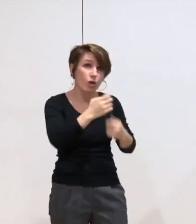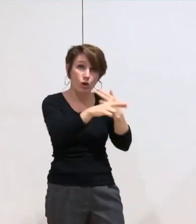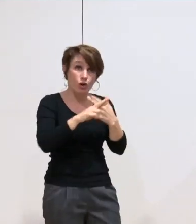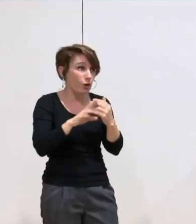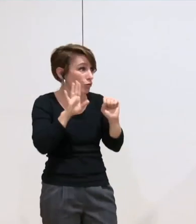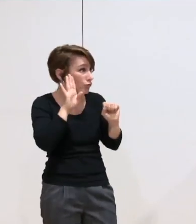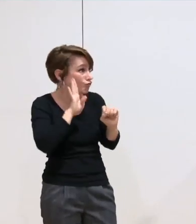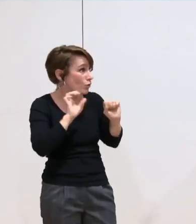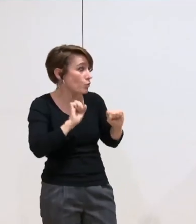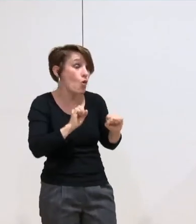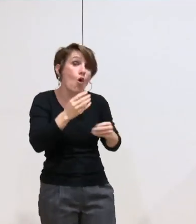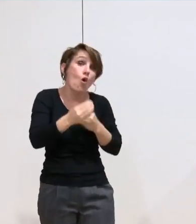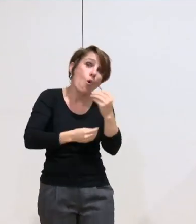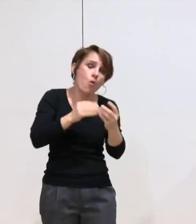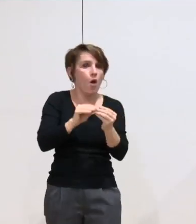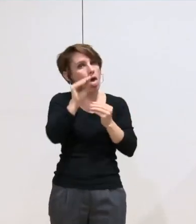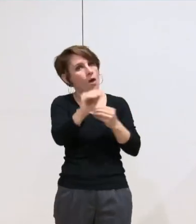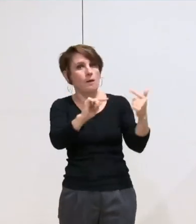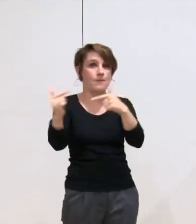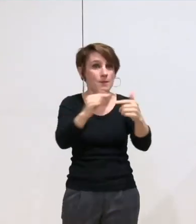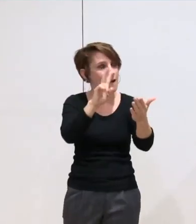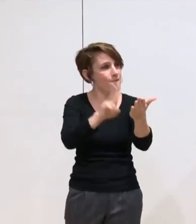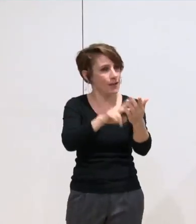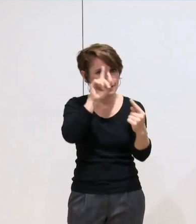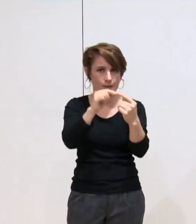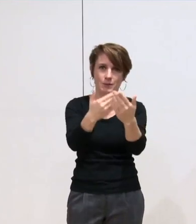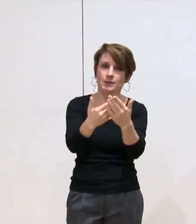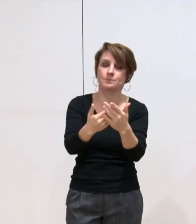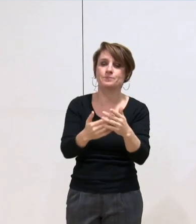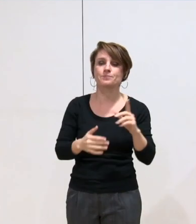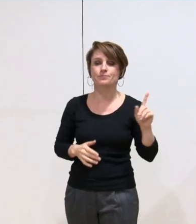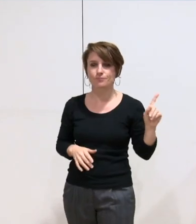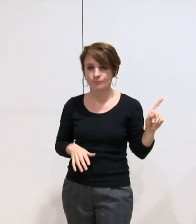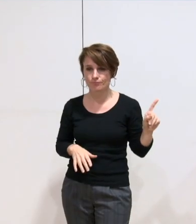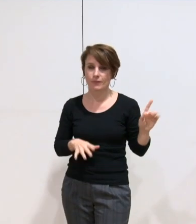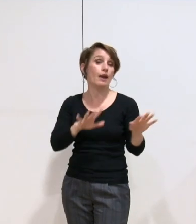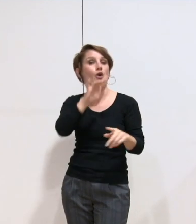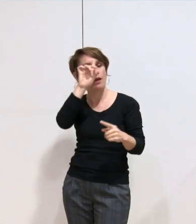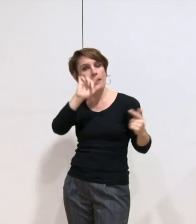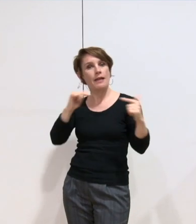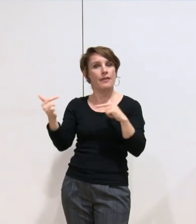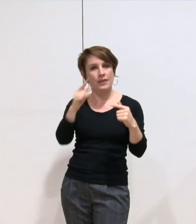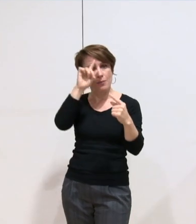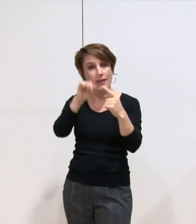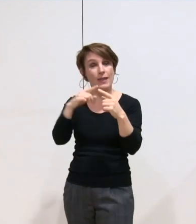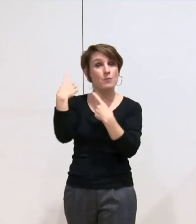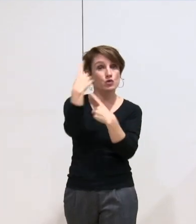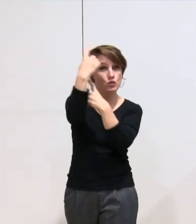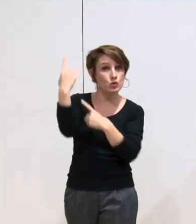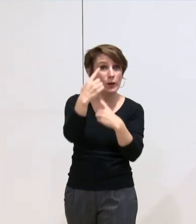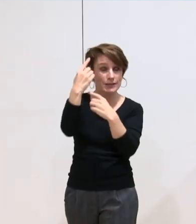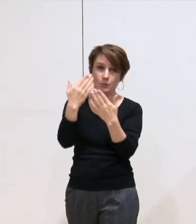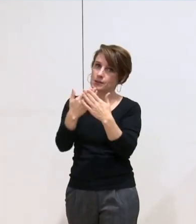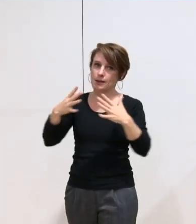nous ayons un vrai débat là aussi sur cette question. Alors ce débat sur le tourisme, il aura lieu évidemment à la métropole, puisque c'est de